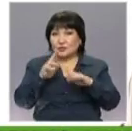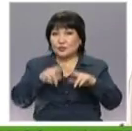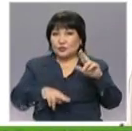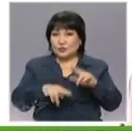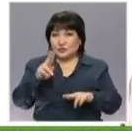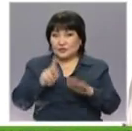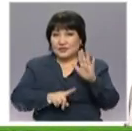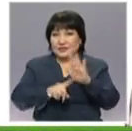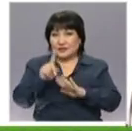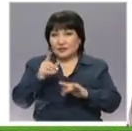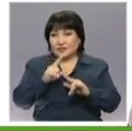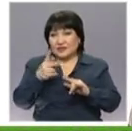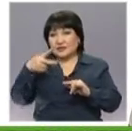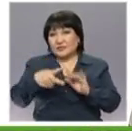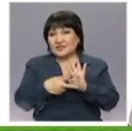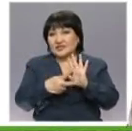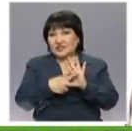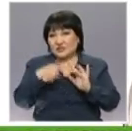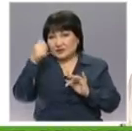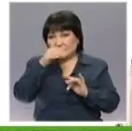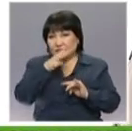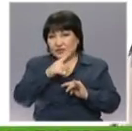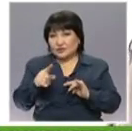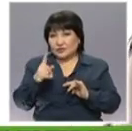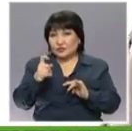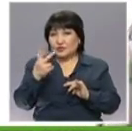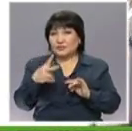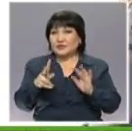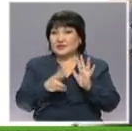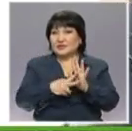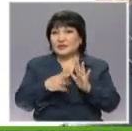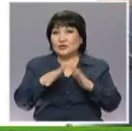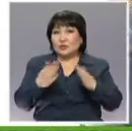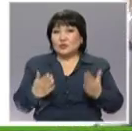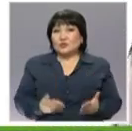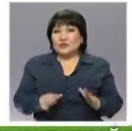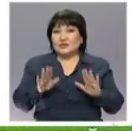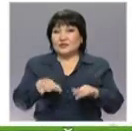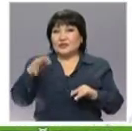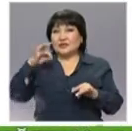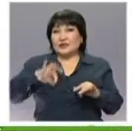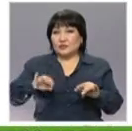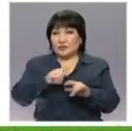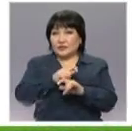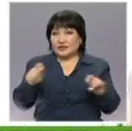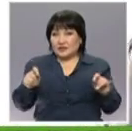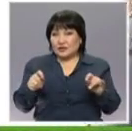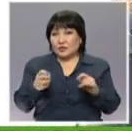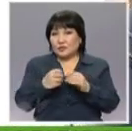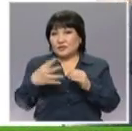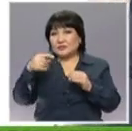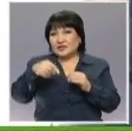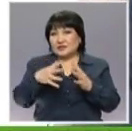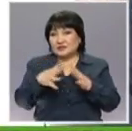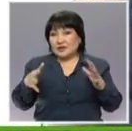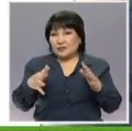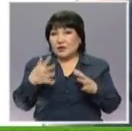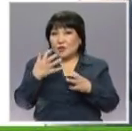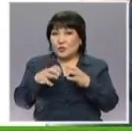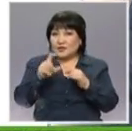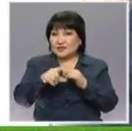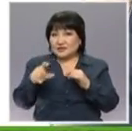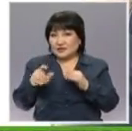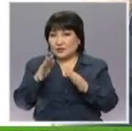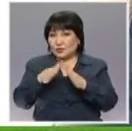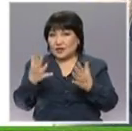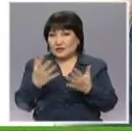Біз 2008 жылдан бері 128 тұрғын үй кешенін пайдалануға бердік. 15 мыңнан астам үлескерлер үй алды. Енді 581 адам қалып